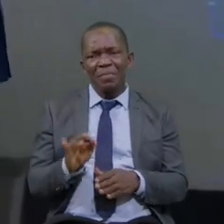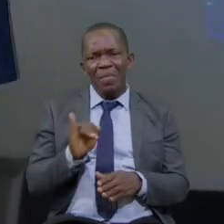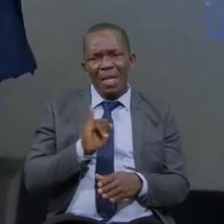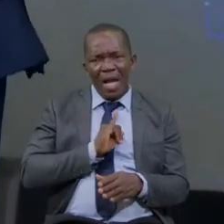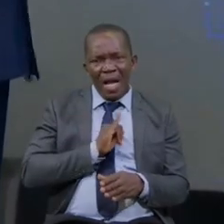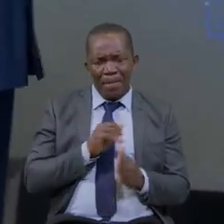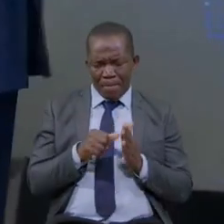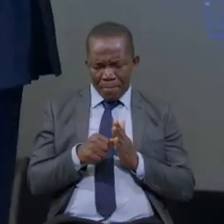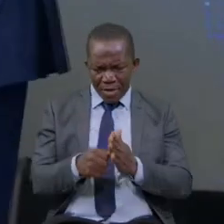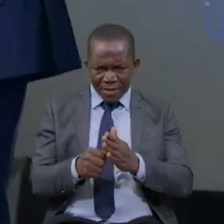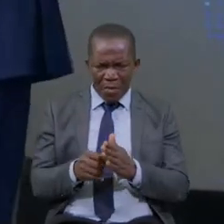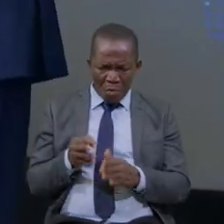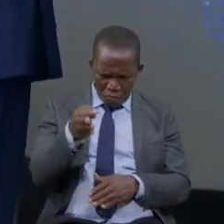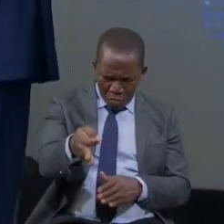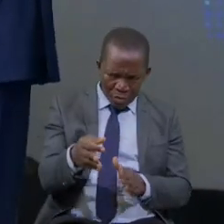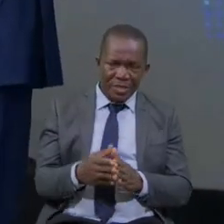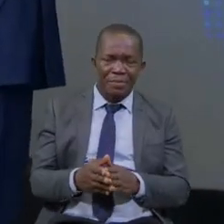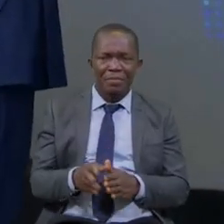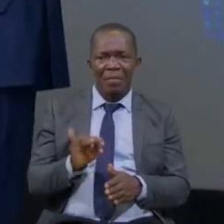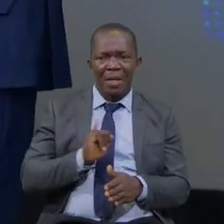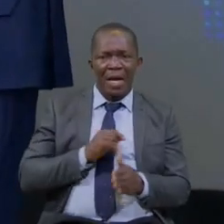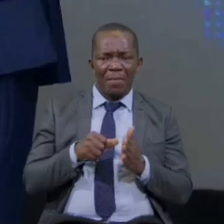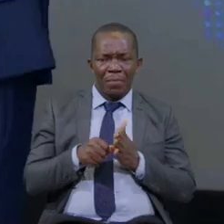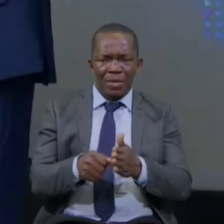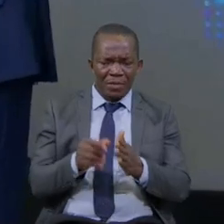Je cours vers le but.